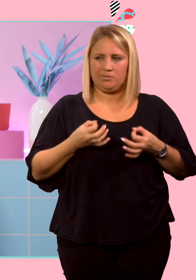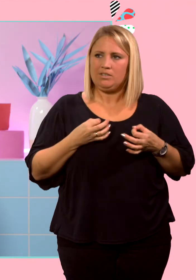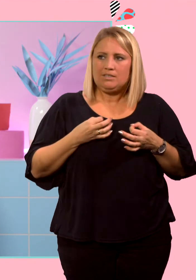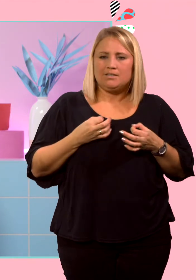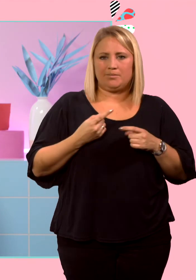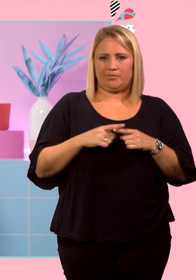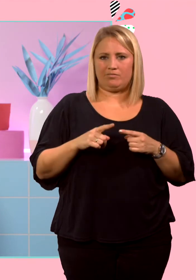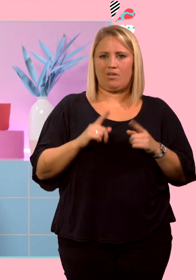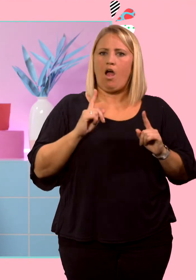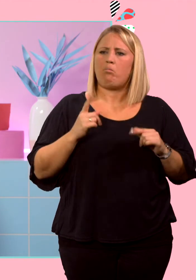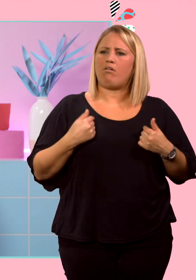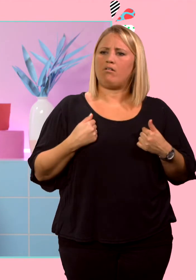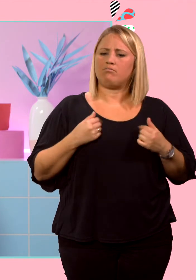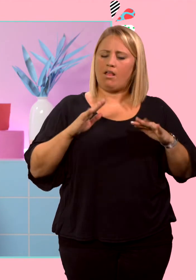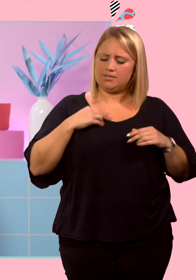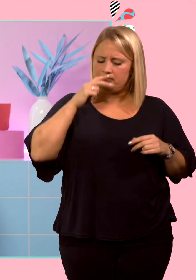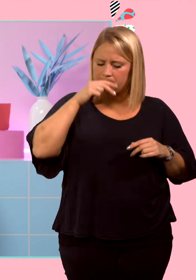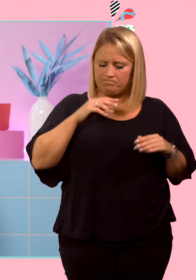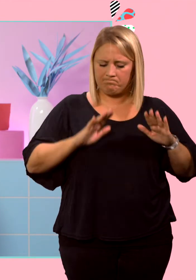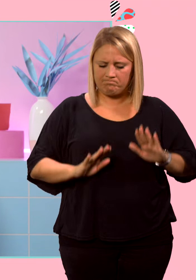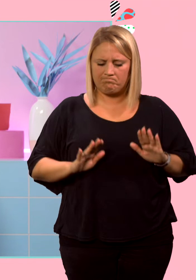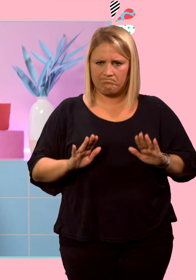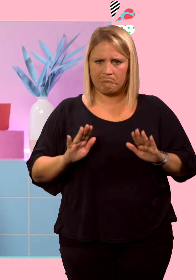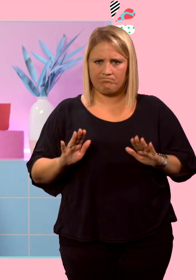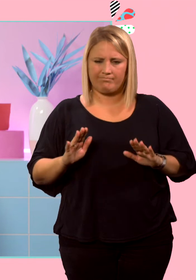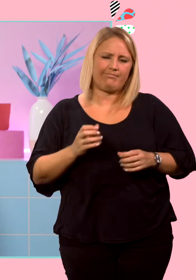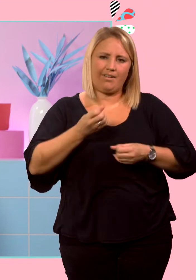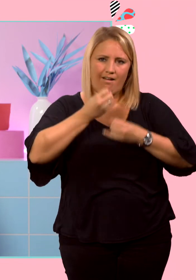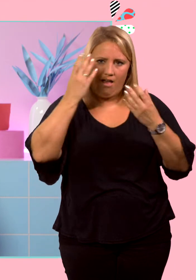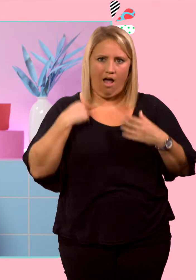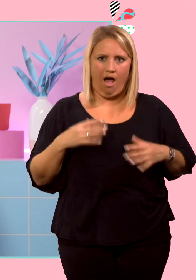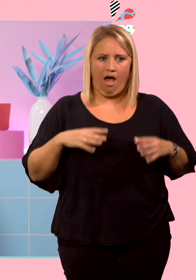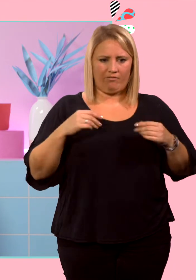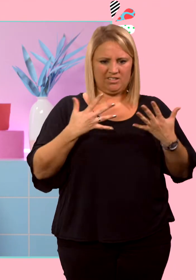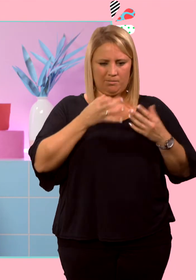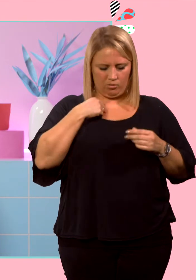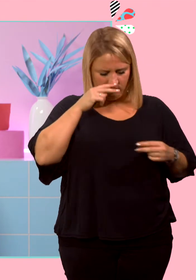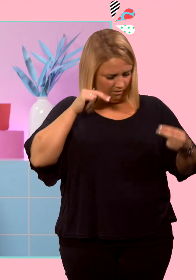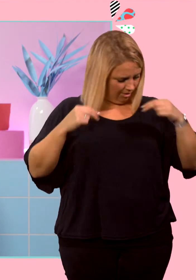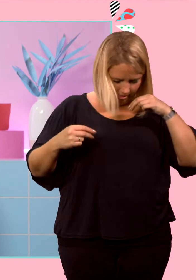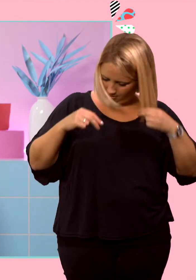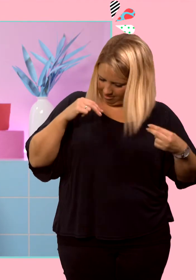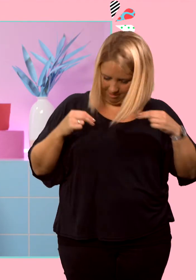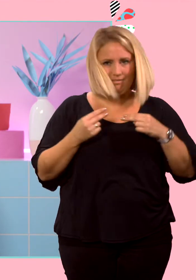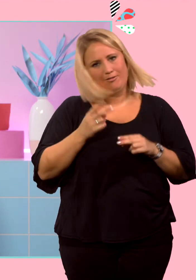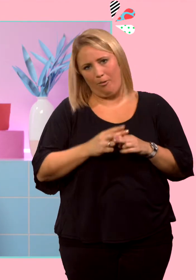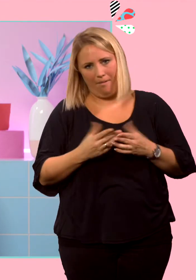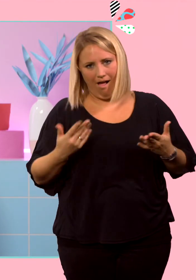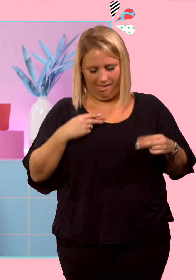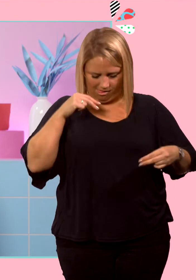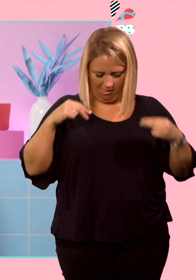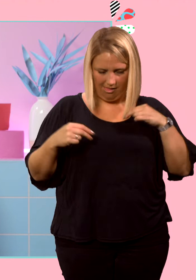Aber langsam, als ich mich dann halt angeschaut habe, und es ist glaube ich auch nicht verwerflich, dass ich dann erstmal 10 Minuten lang alles angestarrt habe, nachdem der Verband weg